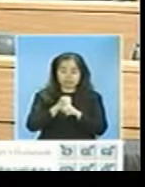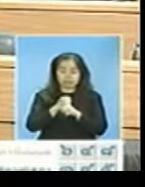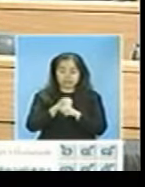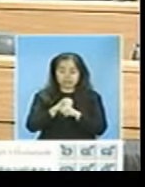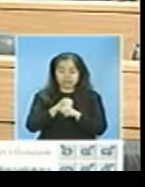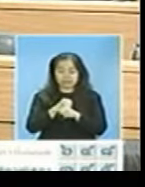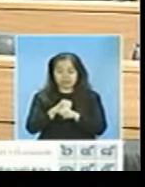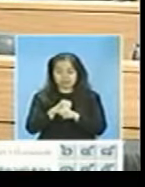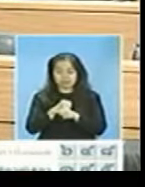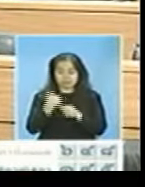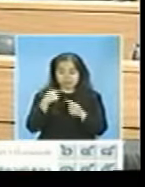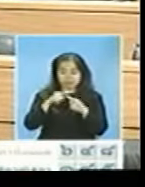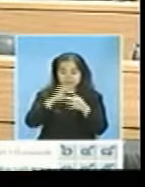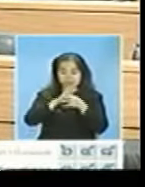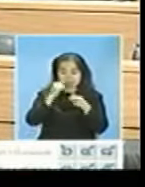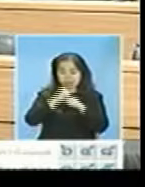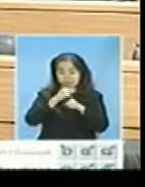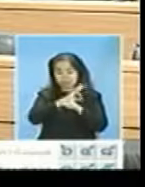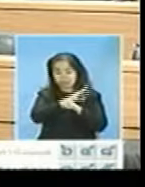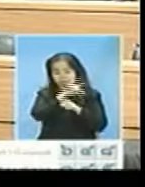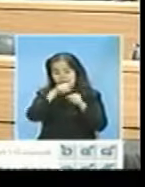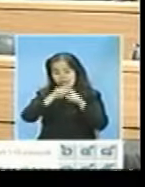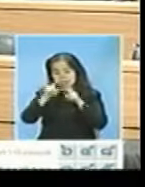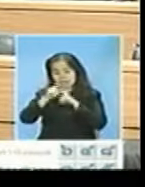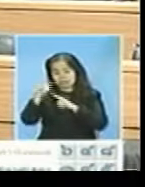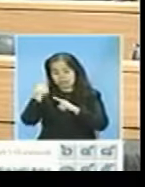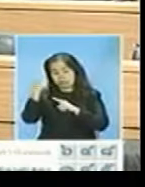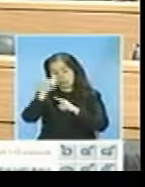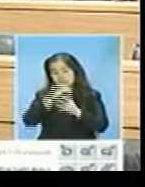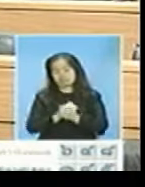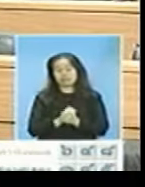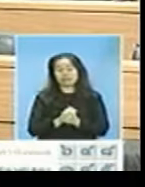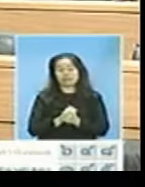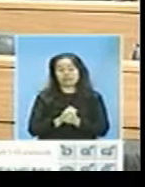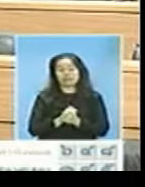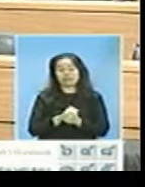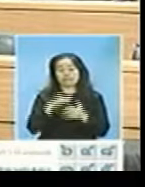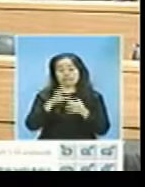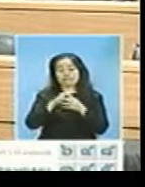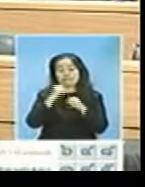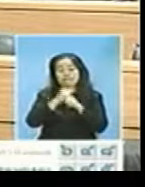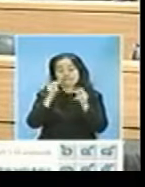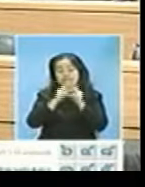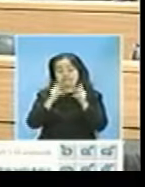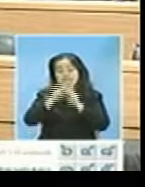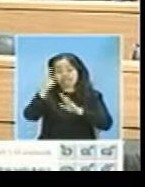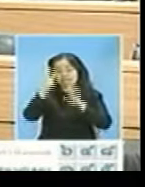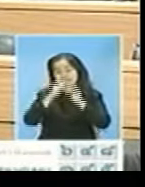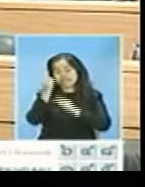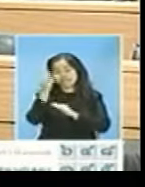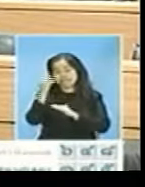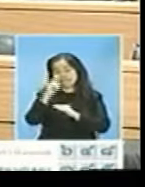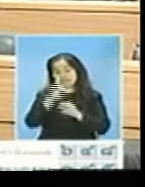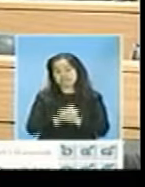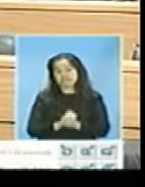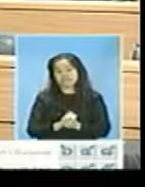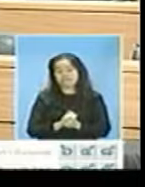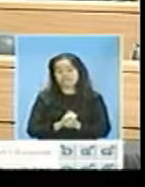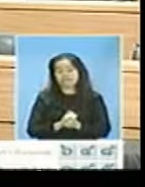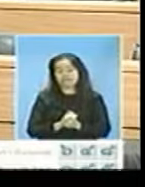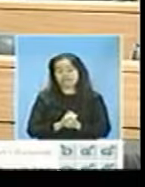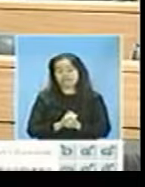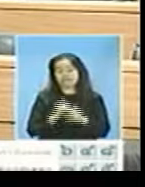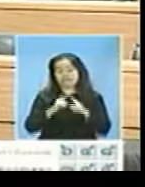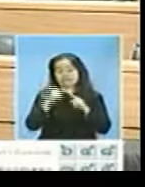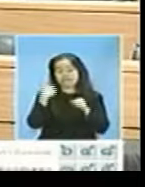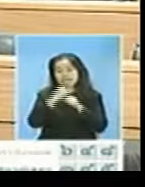ท่านสามารถเพื่อนผมได้ไม่คงไม่ได้หรอกครับเพราะว่าท่านเป็นกรรมการเสียงข้างมากแต่ว่าด้วยการ